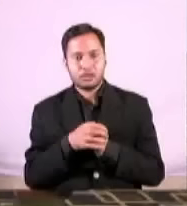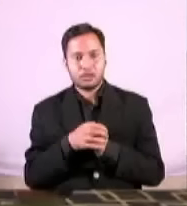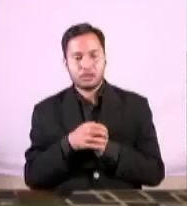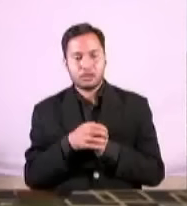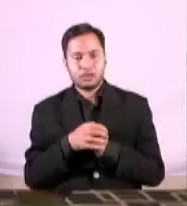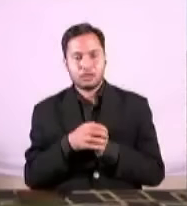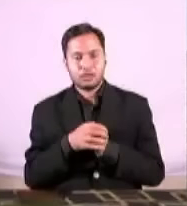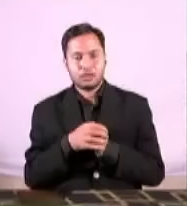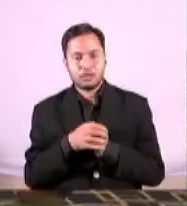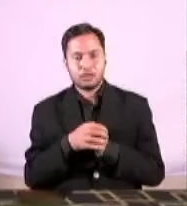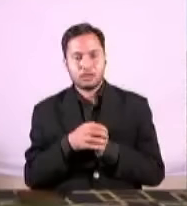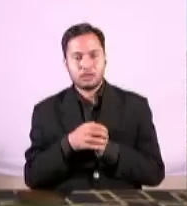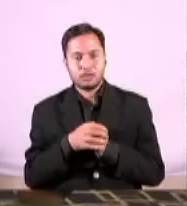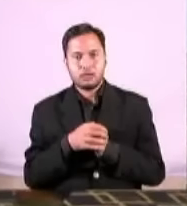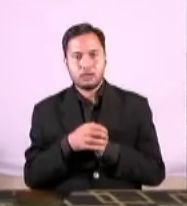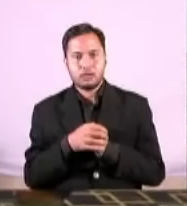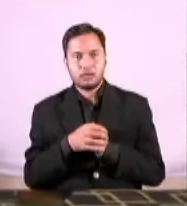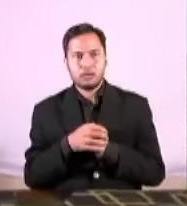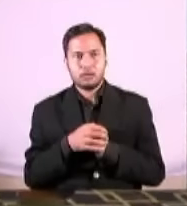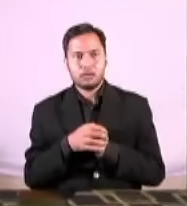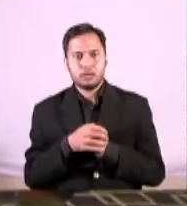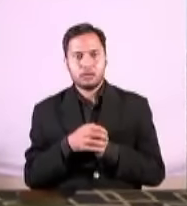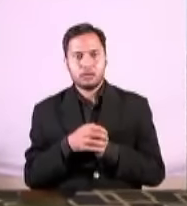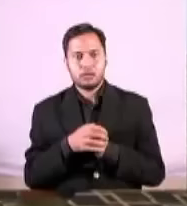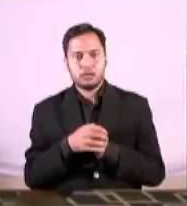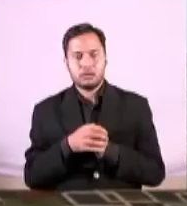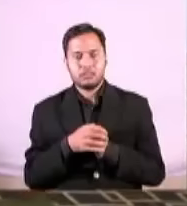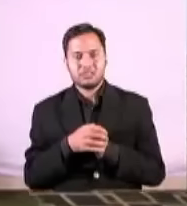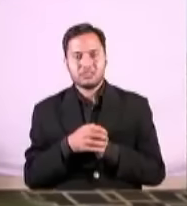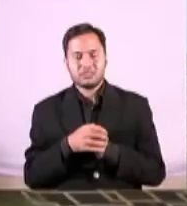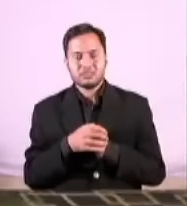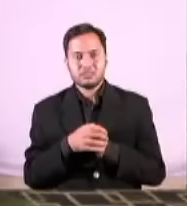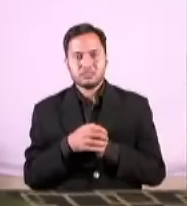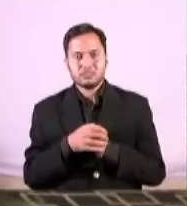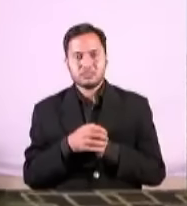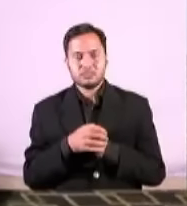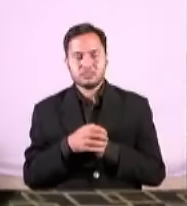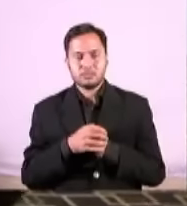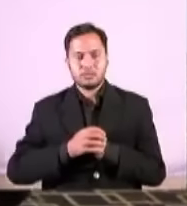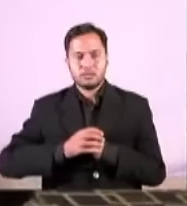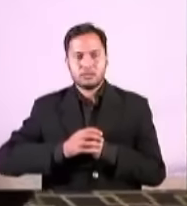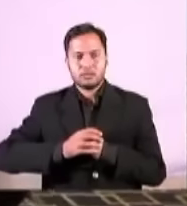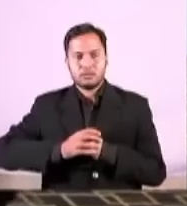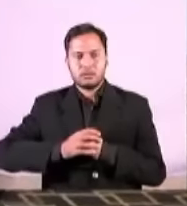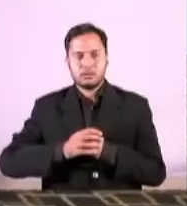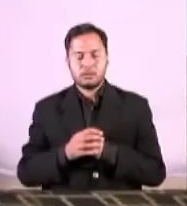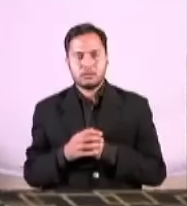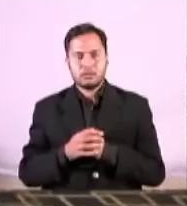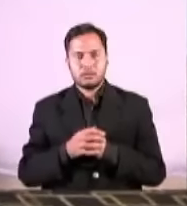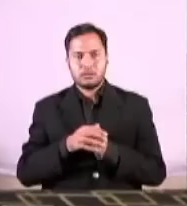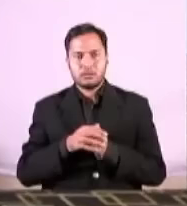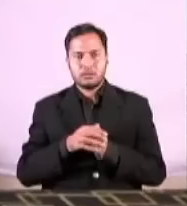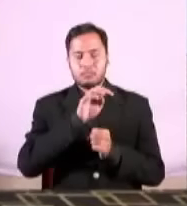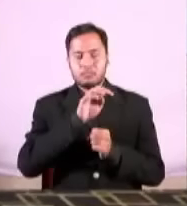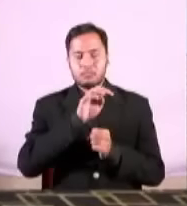Pak dan yang saya tanya kenapa milih beli 400 miliar untuk beli aset hanya untuk nambah